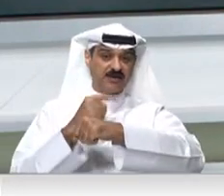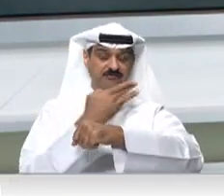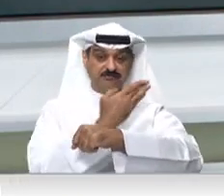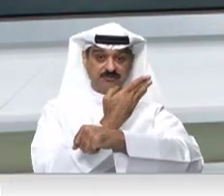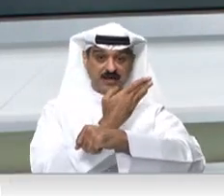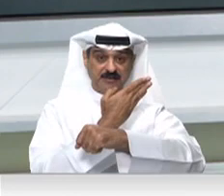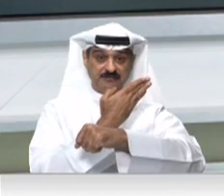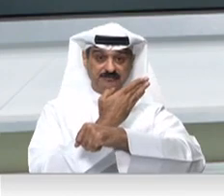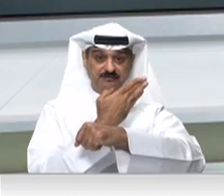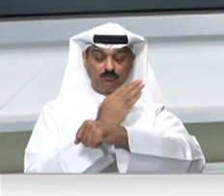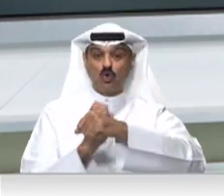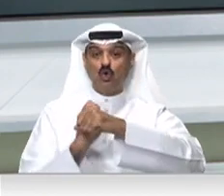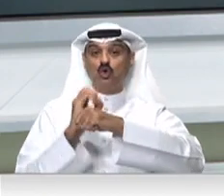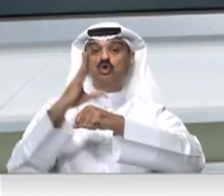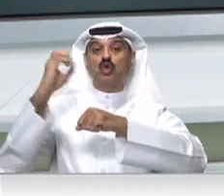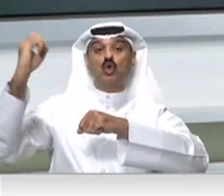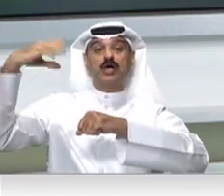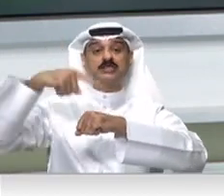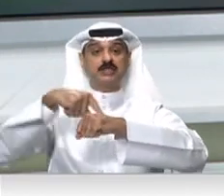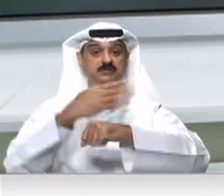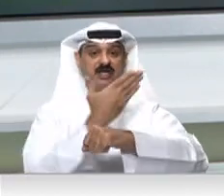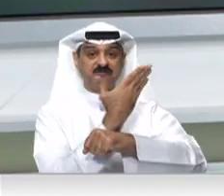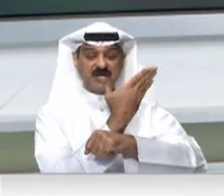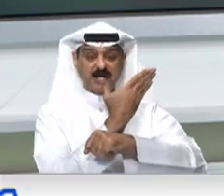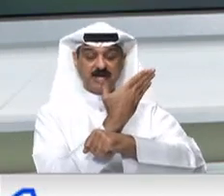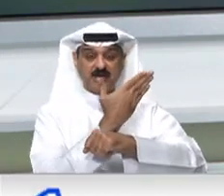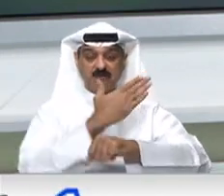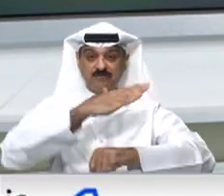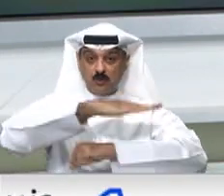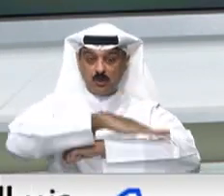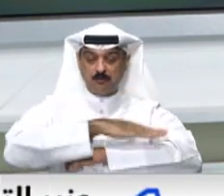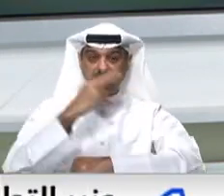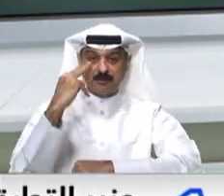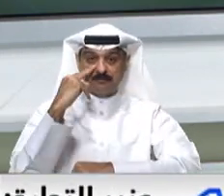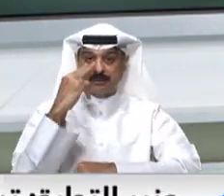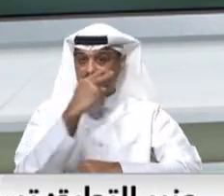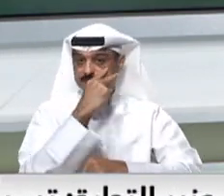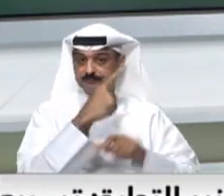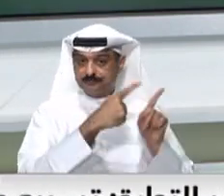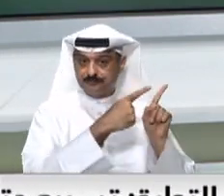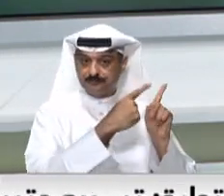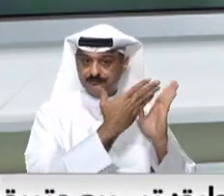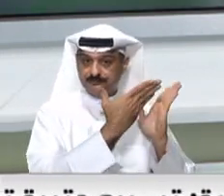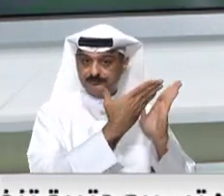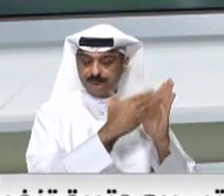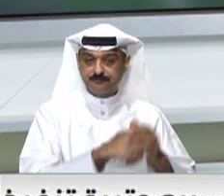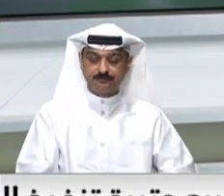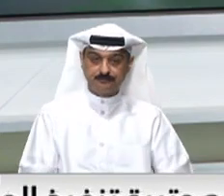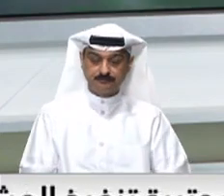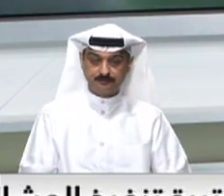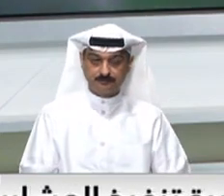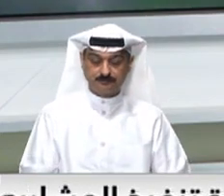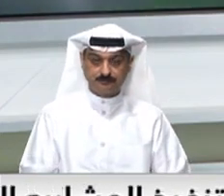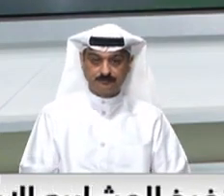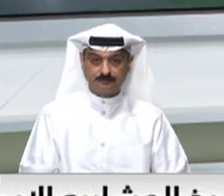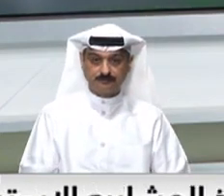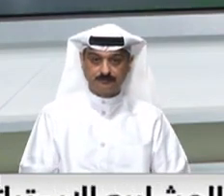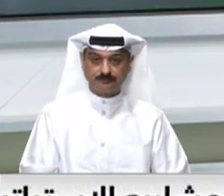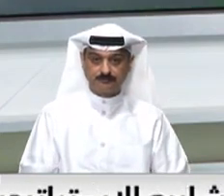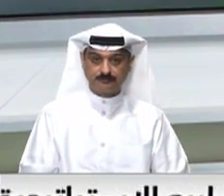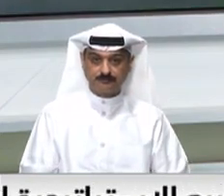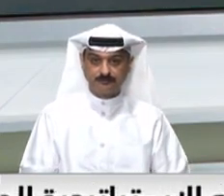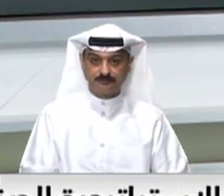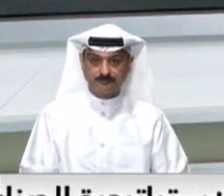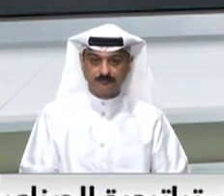الساعة 4:38، شروق الشمس الساعة 6 إلا دقيقتين، وموعد أذان المغرب الساعة 5:05 دقائق.